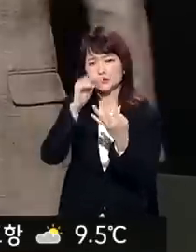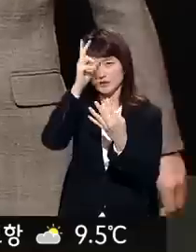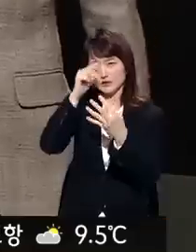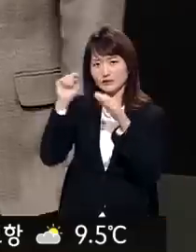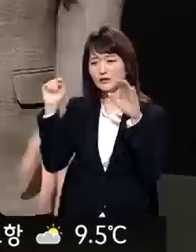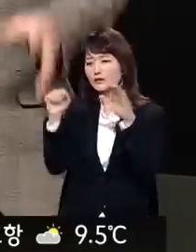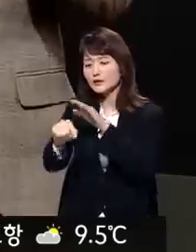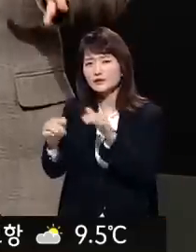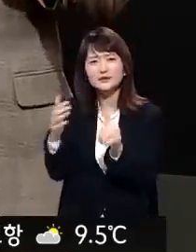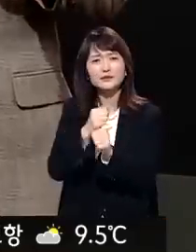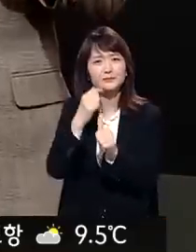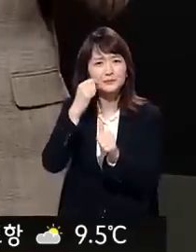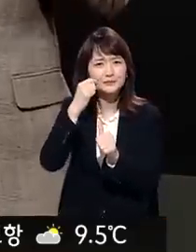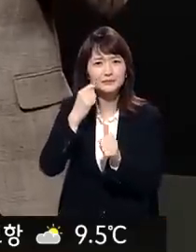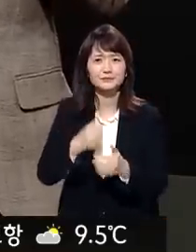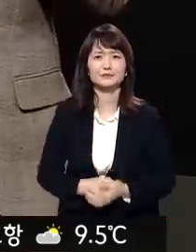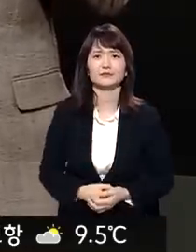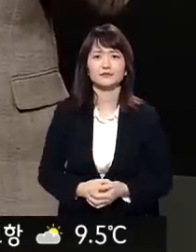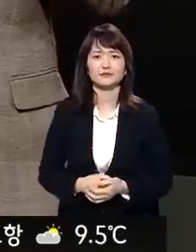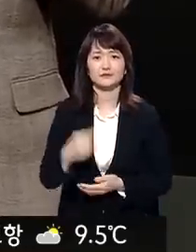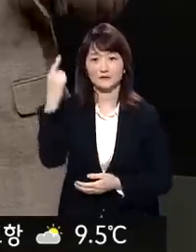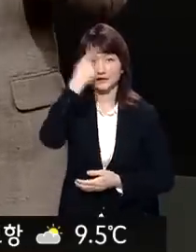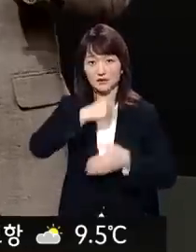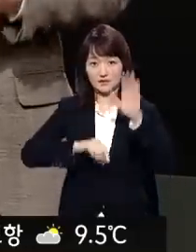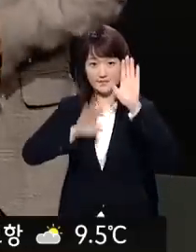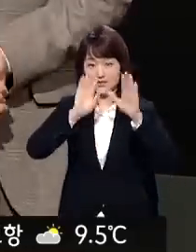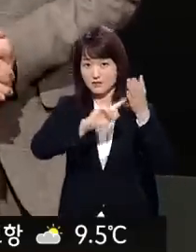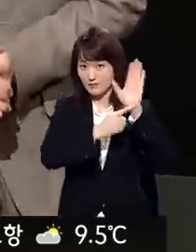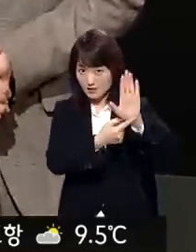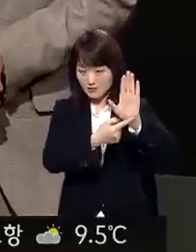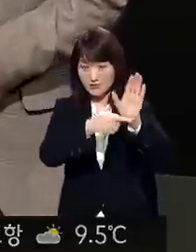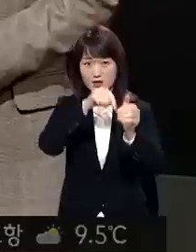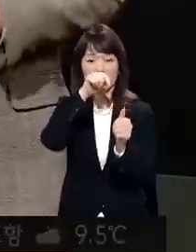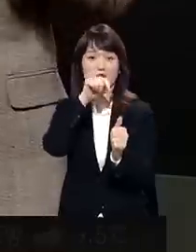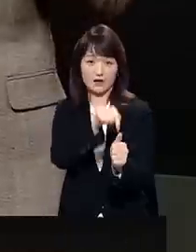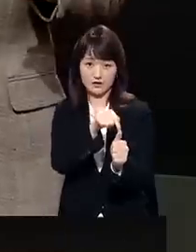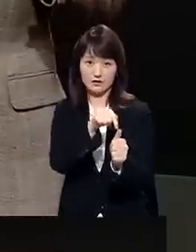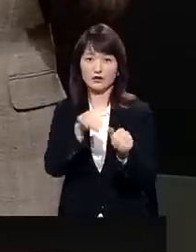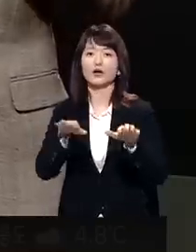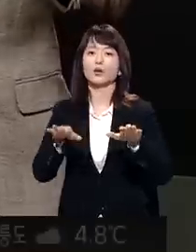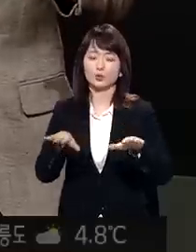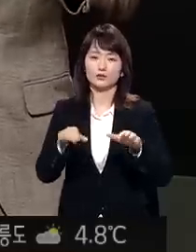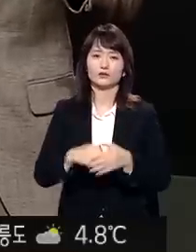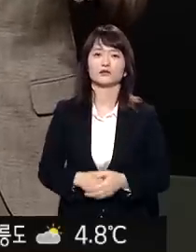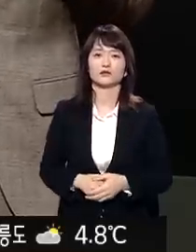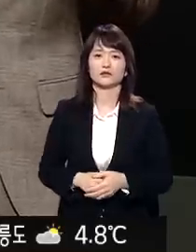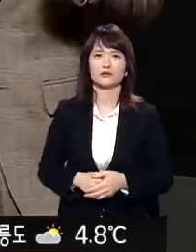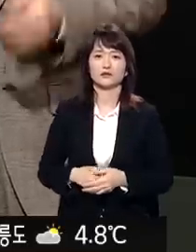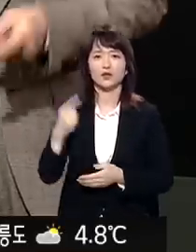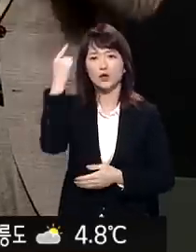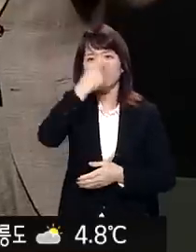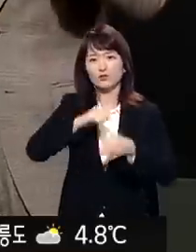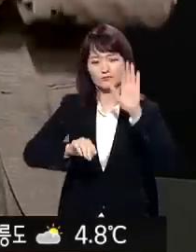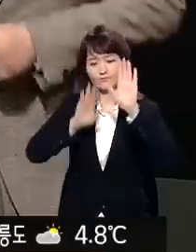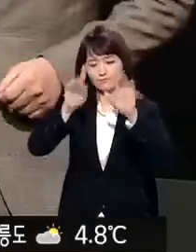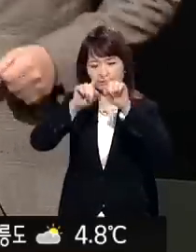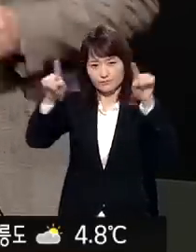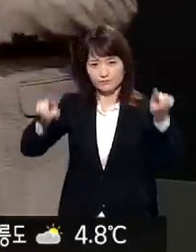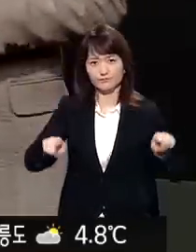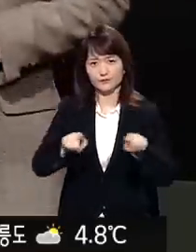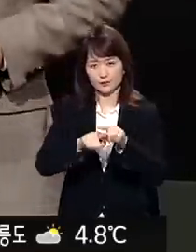놓쳤던 경찰. 당장 공개 수배하라! 이렇게 저희도 얘기를 했는데 오늘 수배 전단을 공개했습니다. 함께